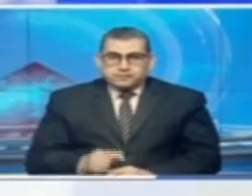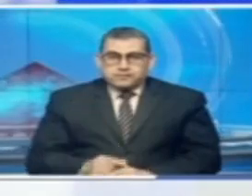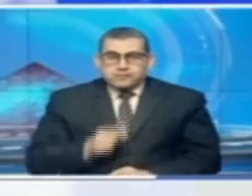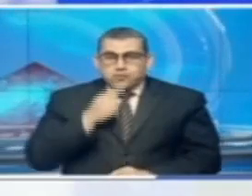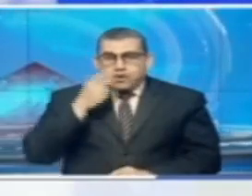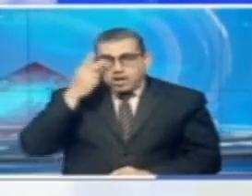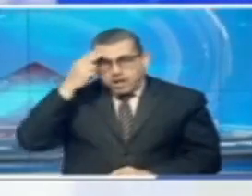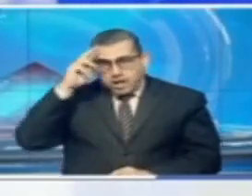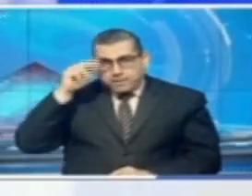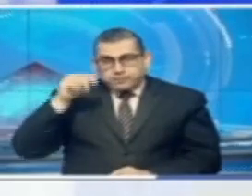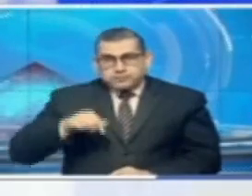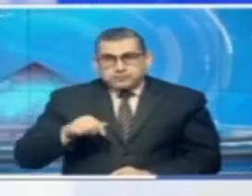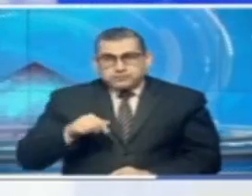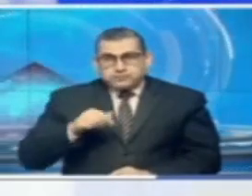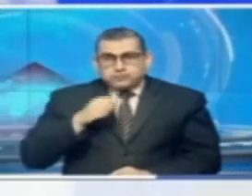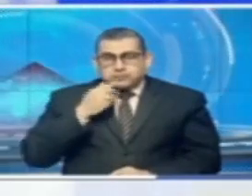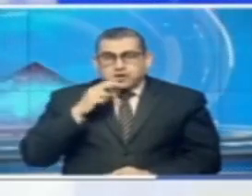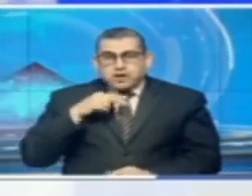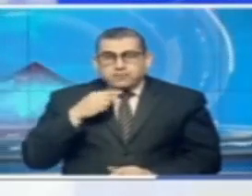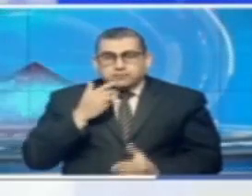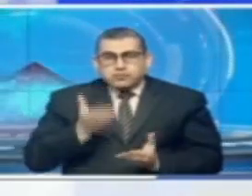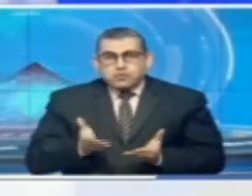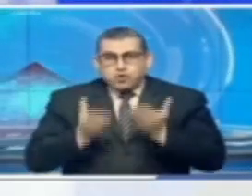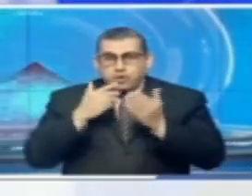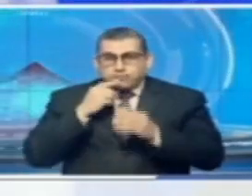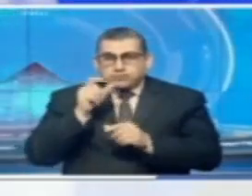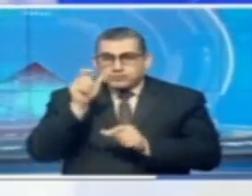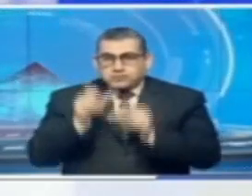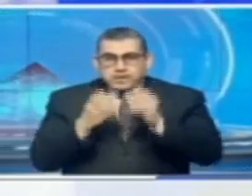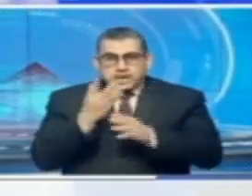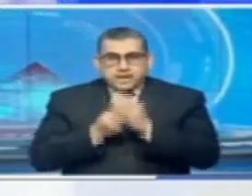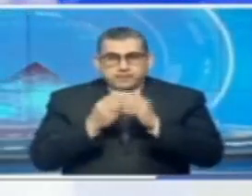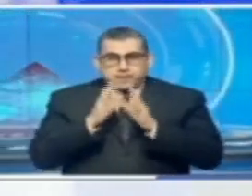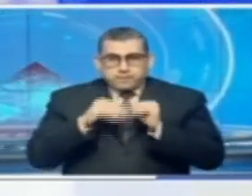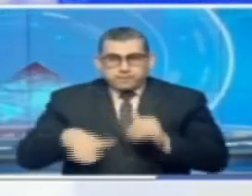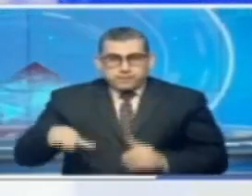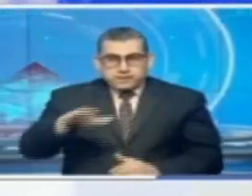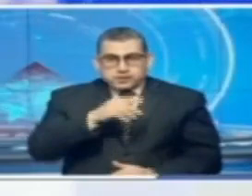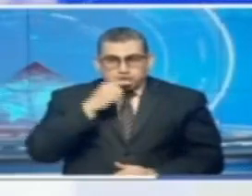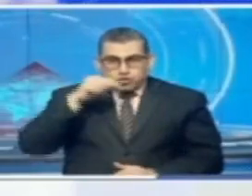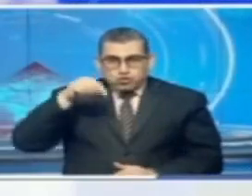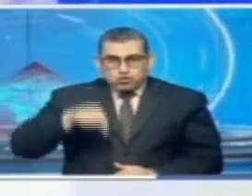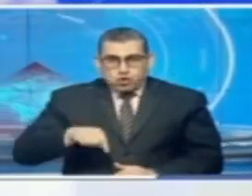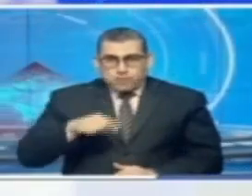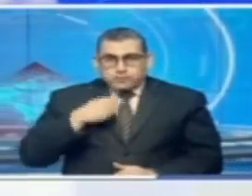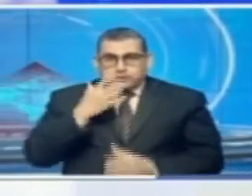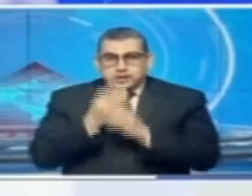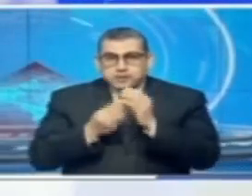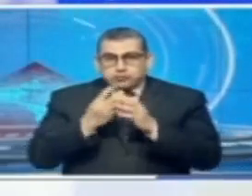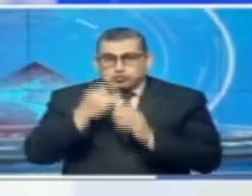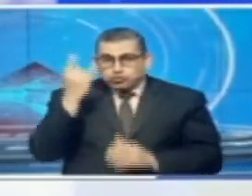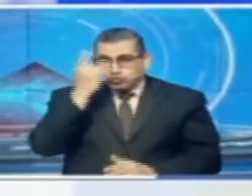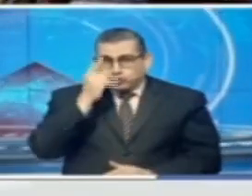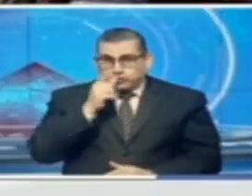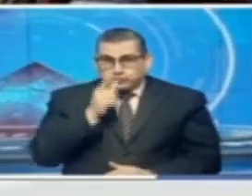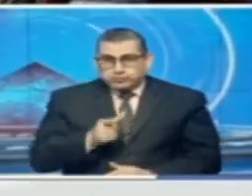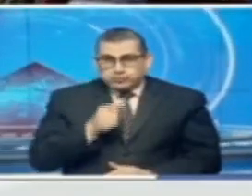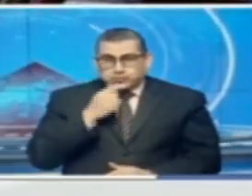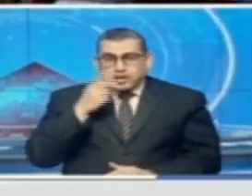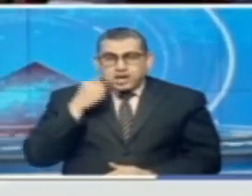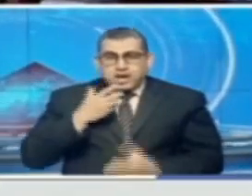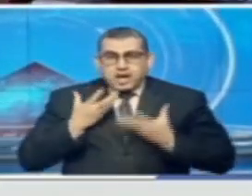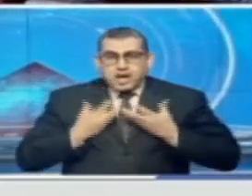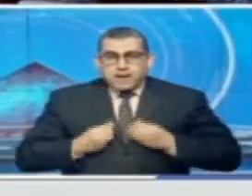ولعل ما يقوم به أبناؤكم اليوم من رجال الشرطة من حفظ أمن